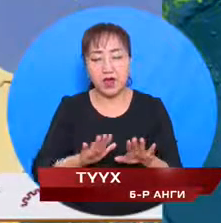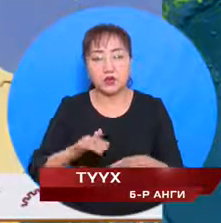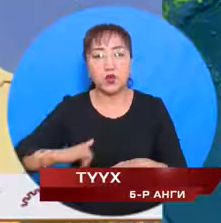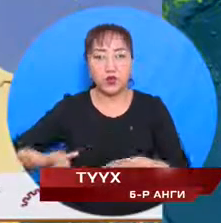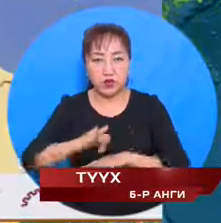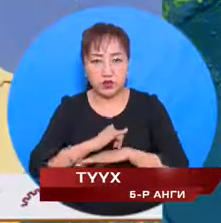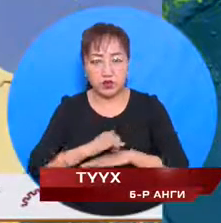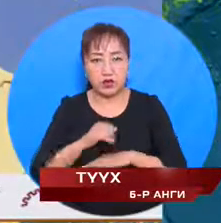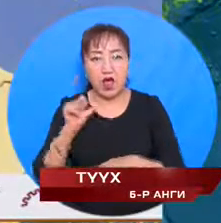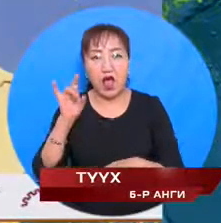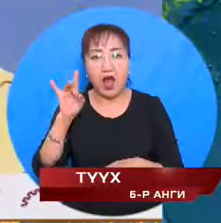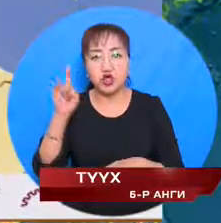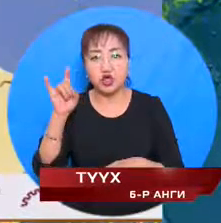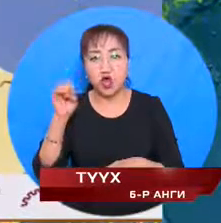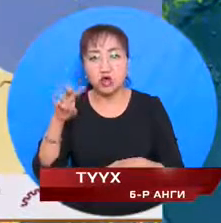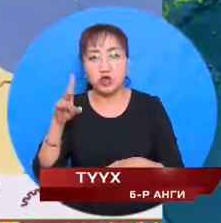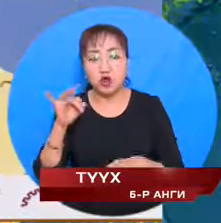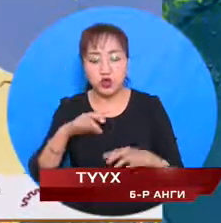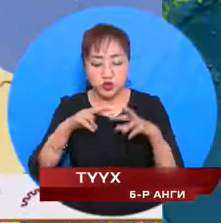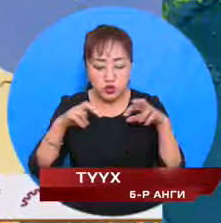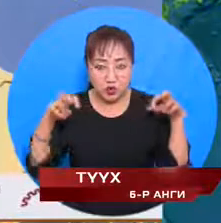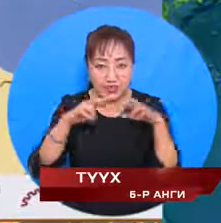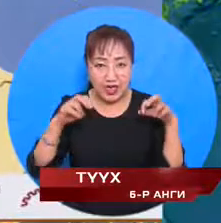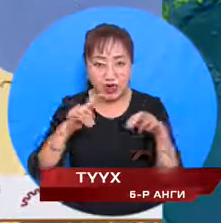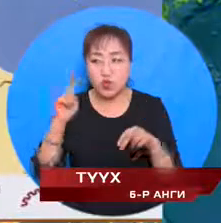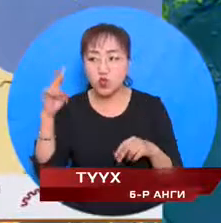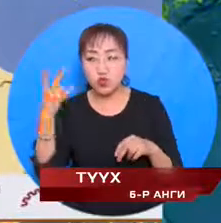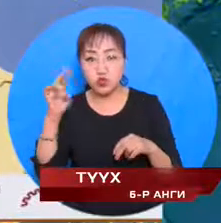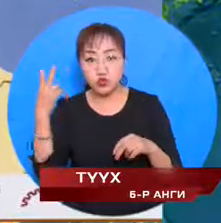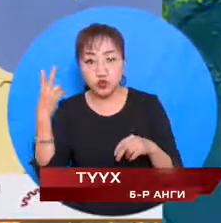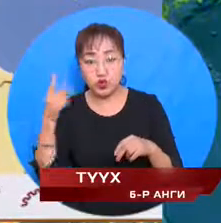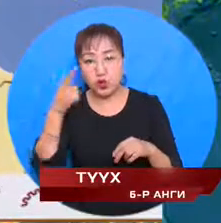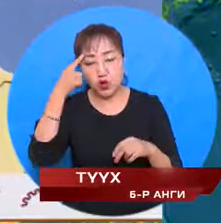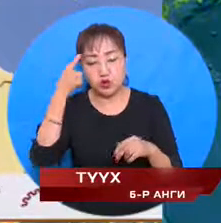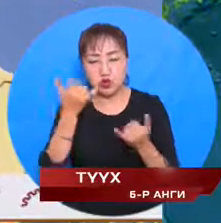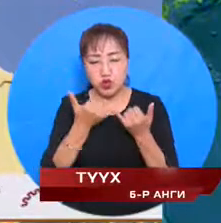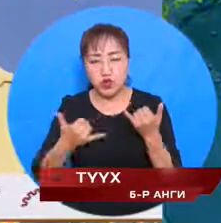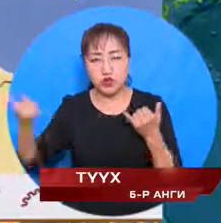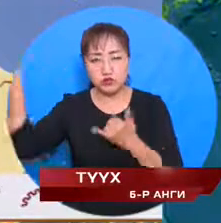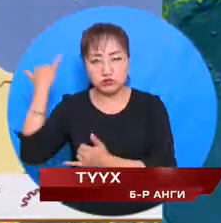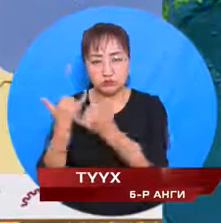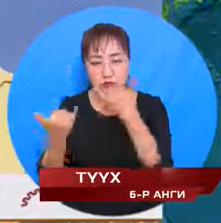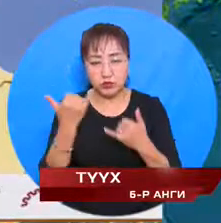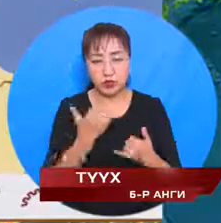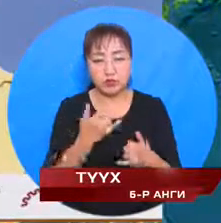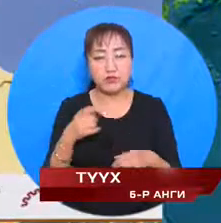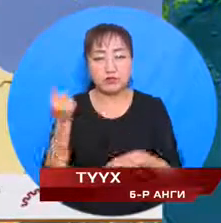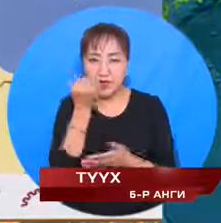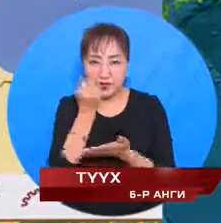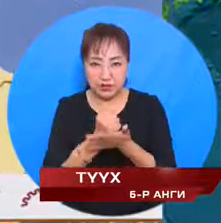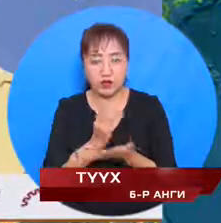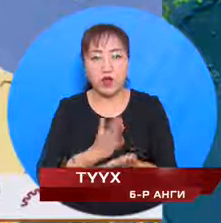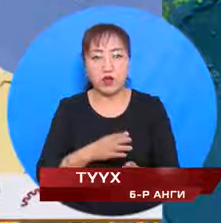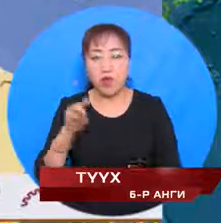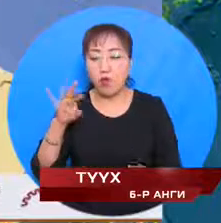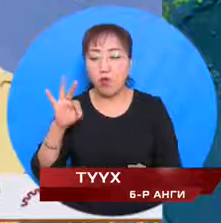ба палеогенетикийн судалгаагаар хүннүүчүүд бол монголчуудын эртний үеийг дээдс болгон тогтоогдож байна. Модун ба